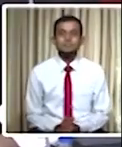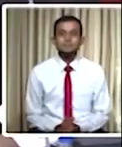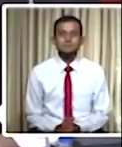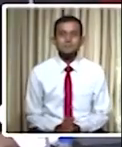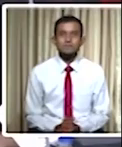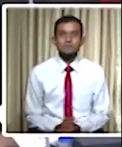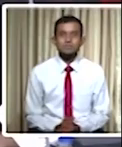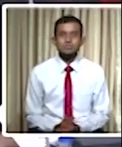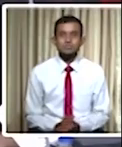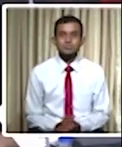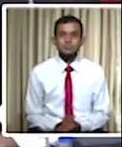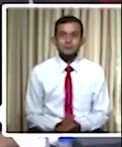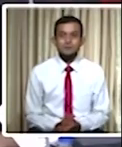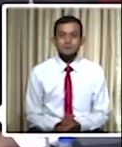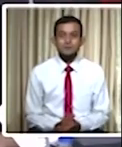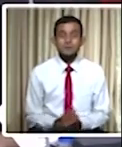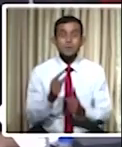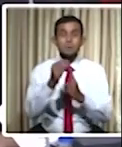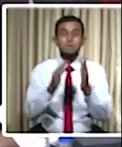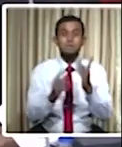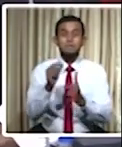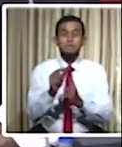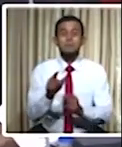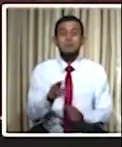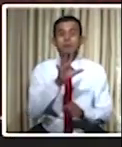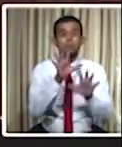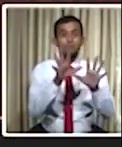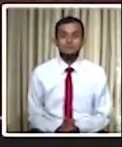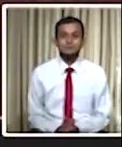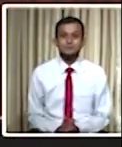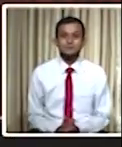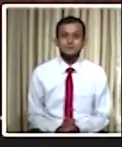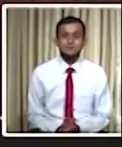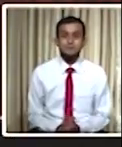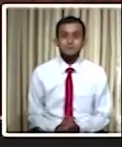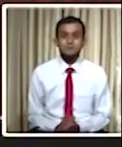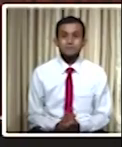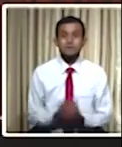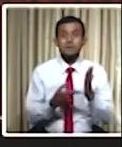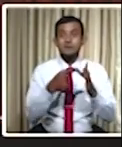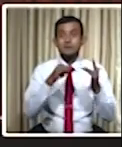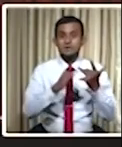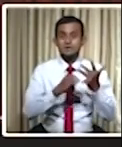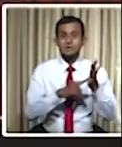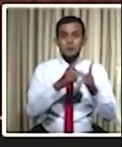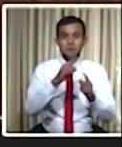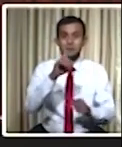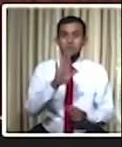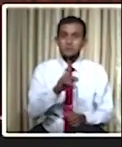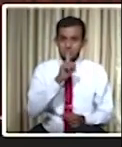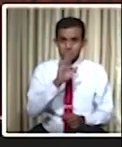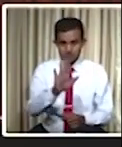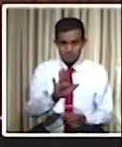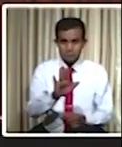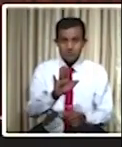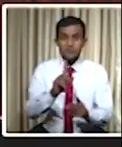කරුණාකරලා කතානායකතුමනි කරුණාකරලා මන්ත්‍රීතුමා මේ ප්‍රකාශය කරන්න ඉඩ දීලා නිසද්ද වෙනවද තිස්ස කුට්ටියාරච්චි මන්ත්‍රීතුමා කරුණාකරලා නිසද්ද වෙන්න ඔබතුමාට